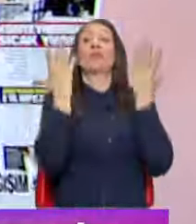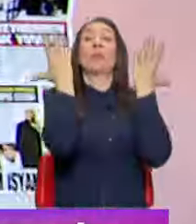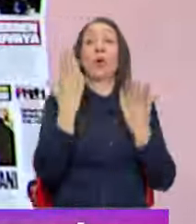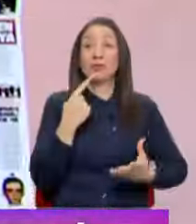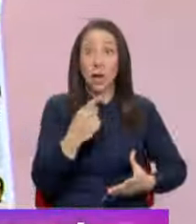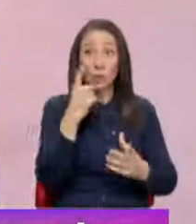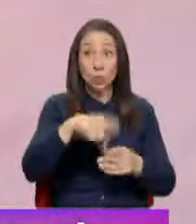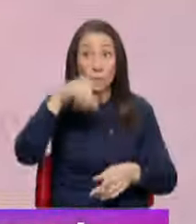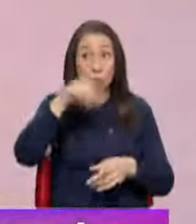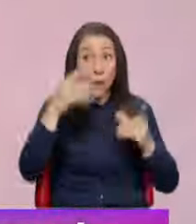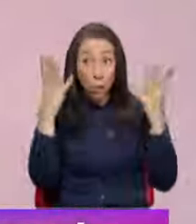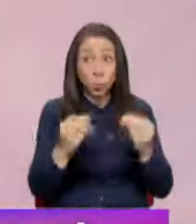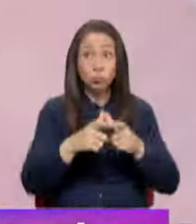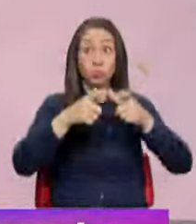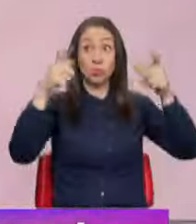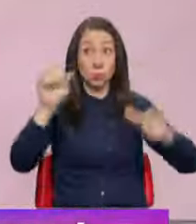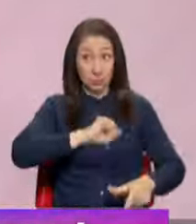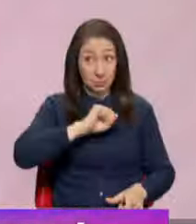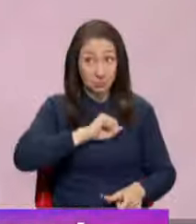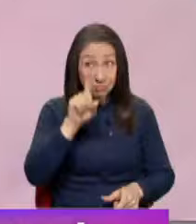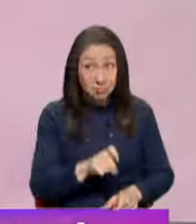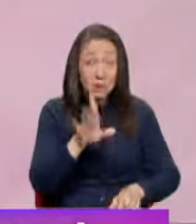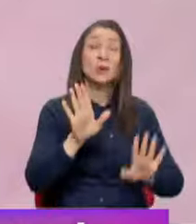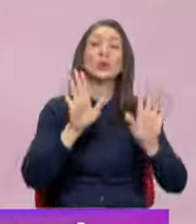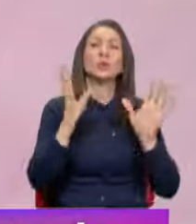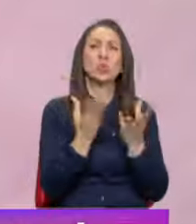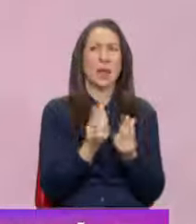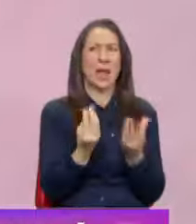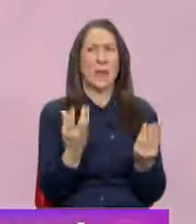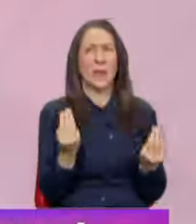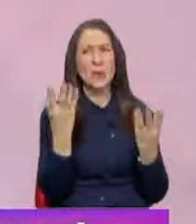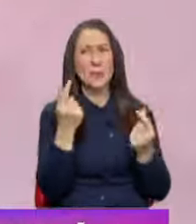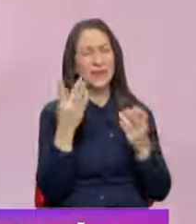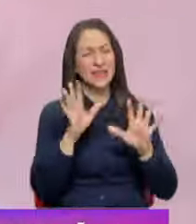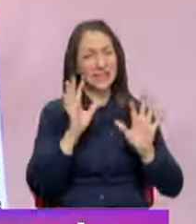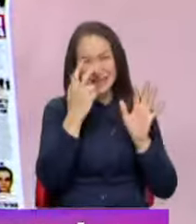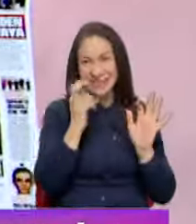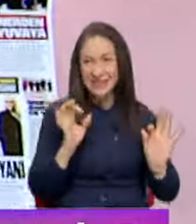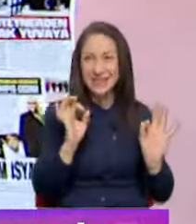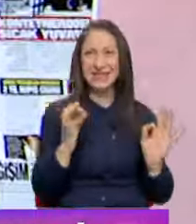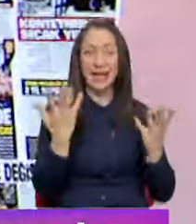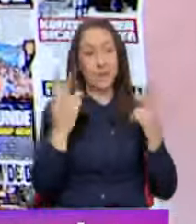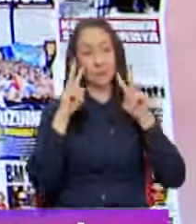ve bu da bir gündem olarak büyür endişesiyle mi yoksa çok kalabalık oluyor biraz daha böyle titiz ve daha güzel görüntü alınsın